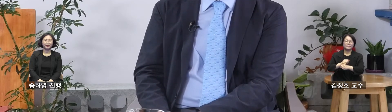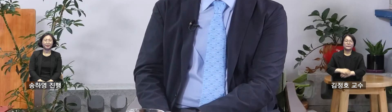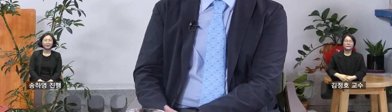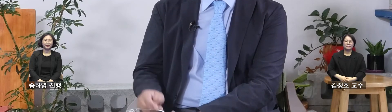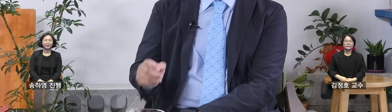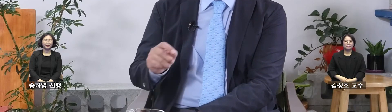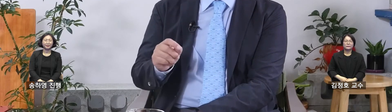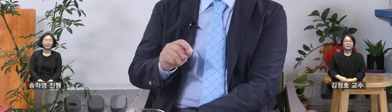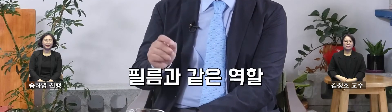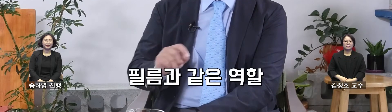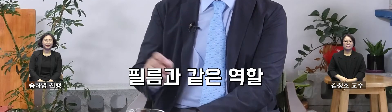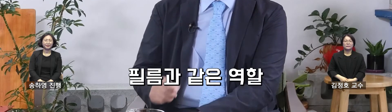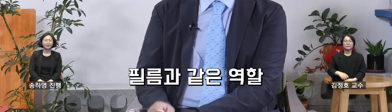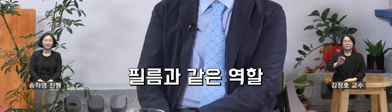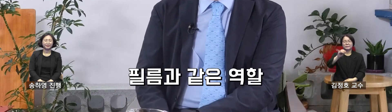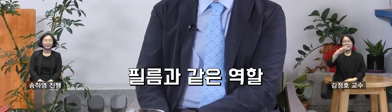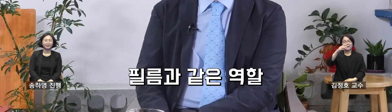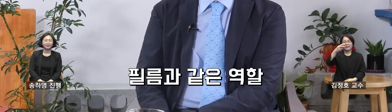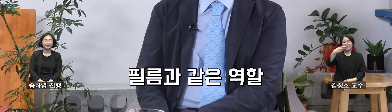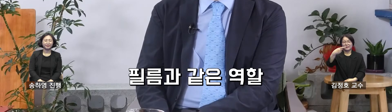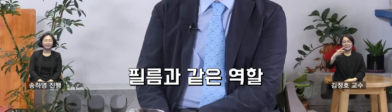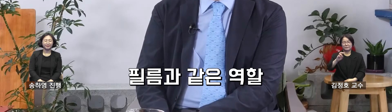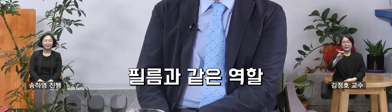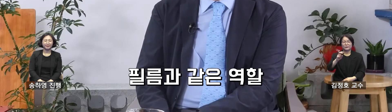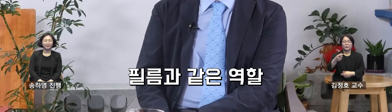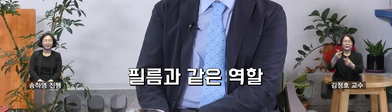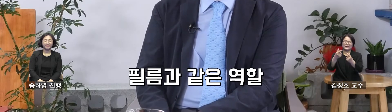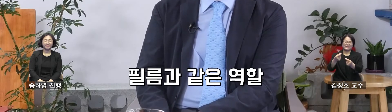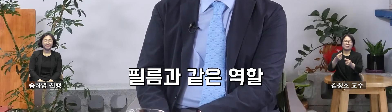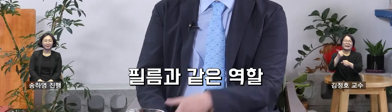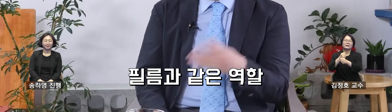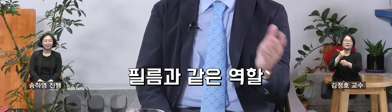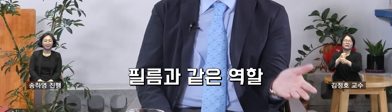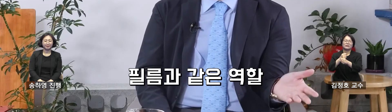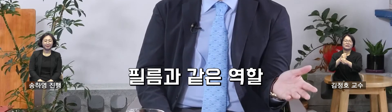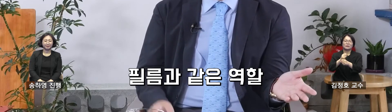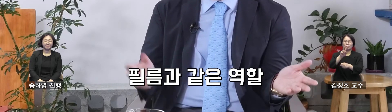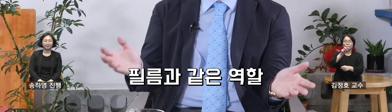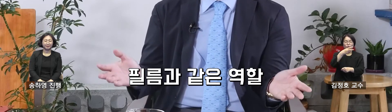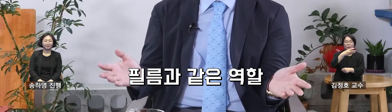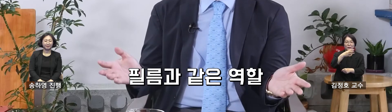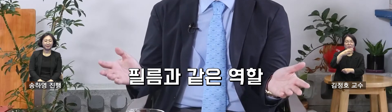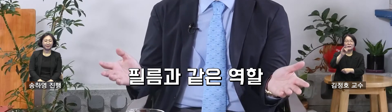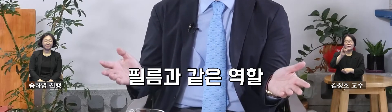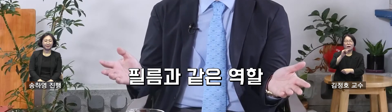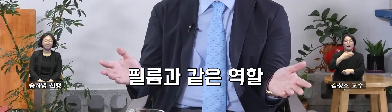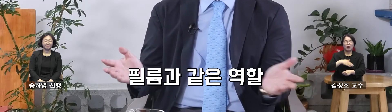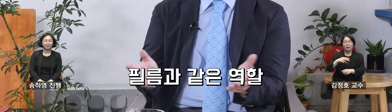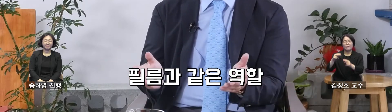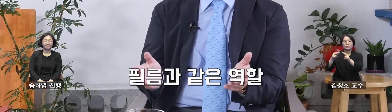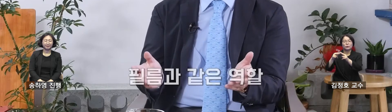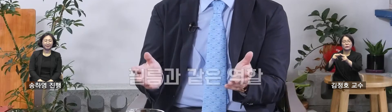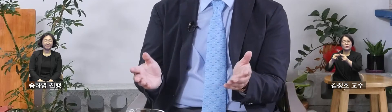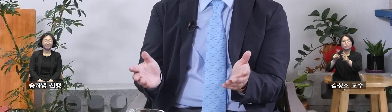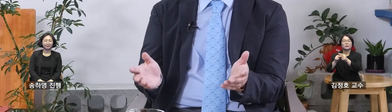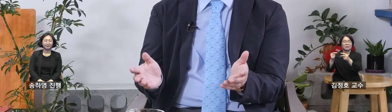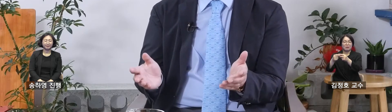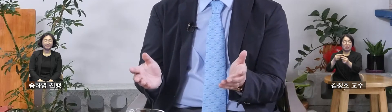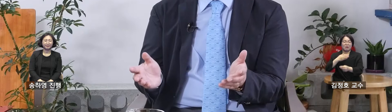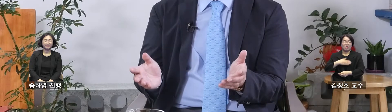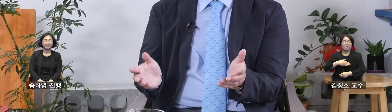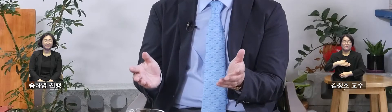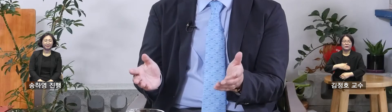면에서 필름 반도체 필름과 같은 거를 만드는 거죠. 근데 이제 물리도 이해하고 반도체도 이해하면서 그렇게 했죠.